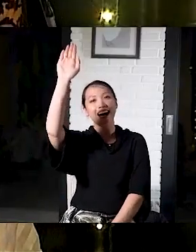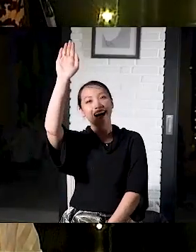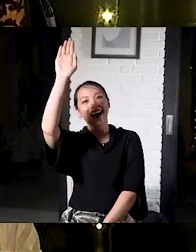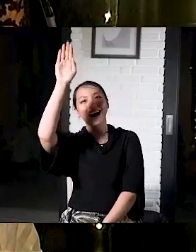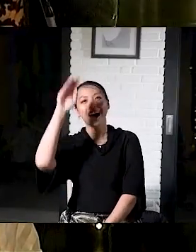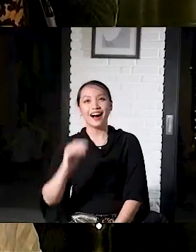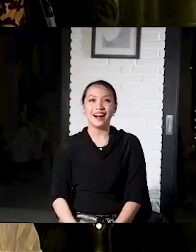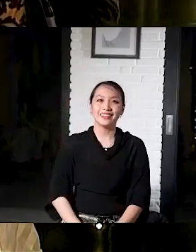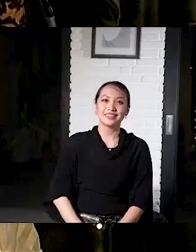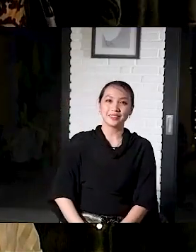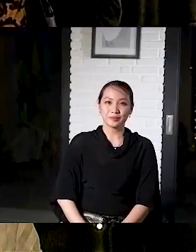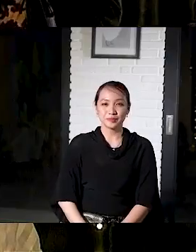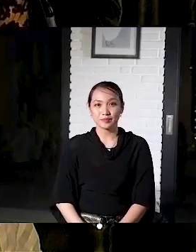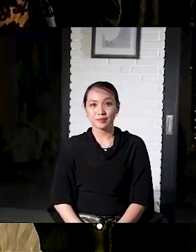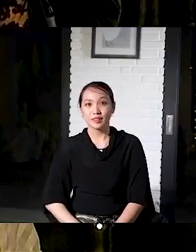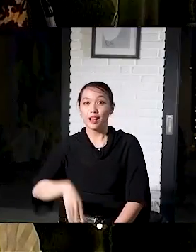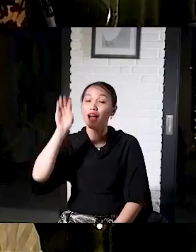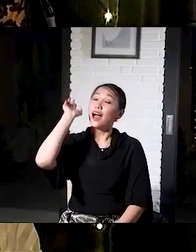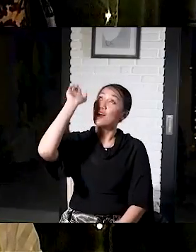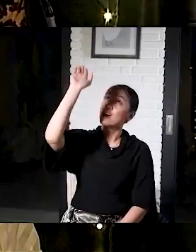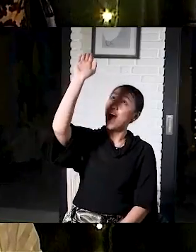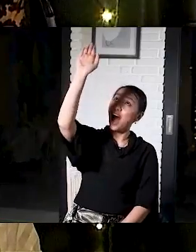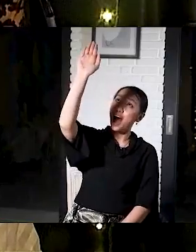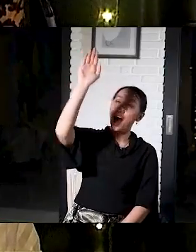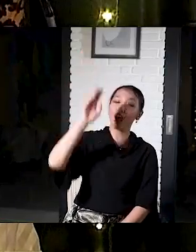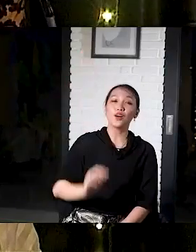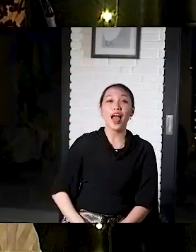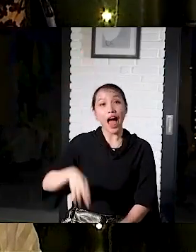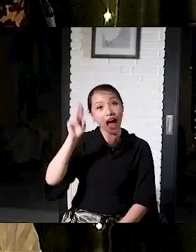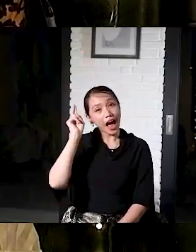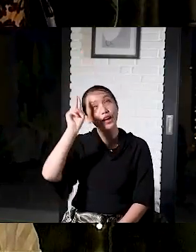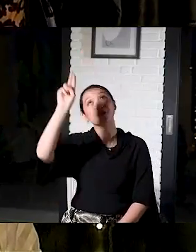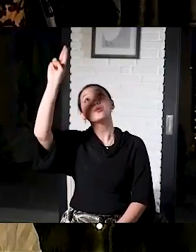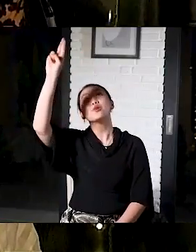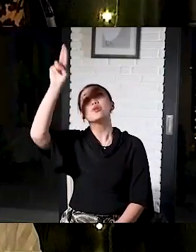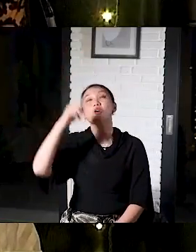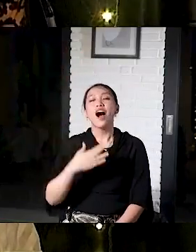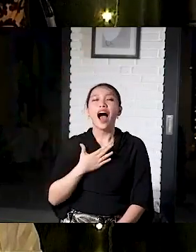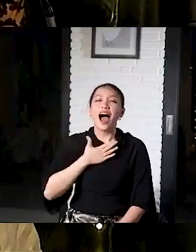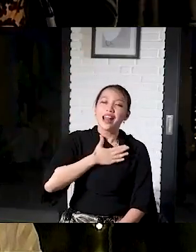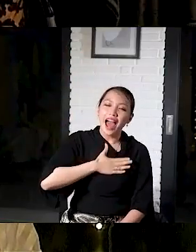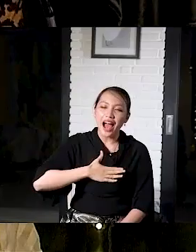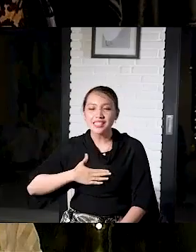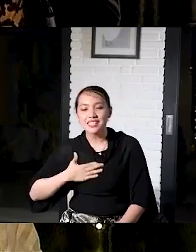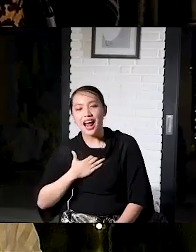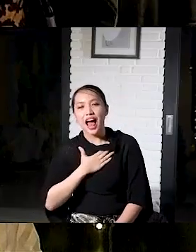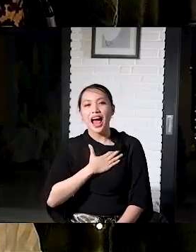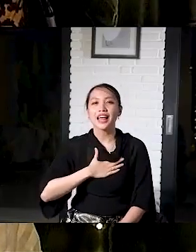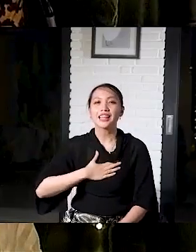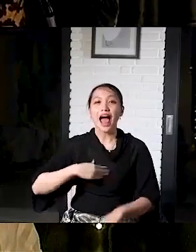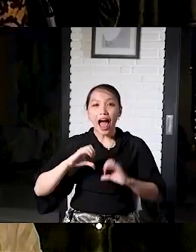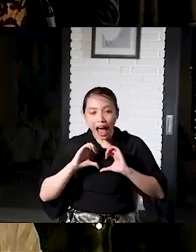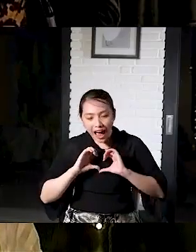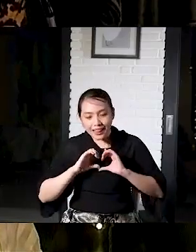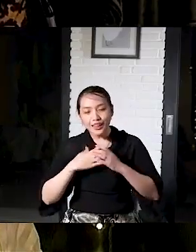渴望神就是你的泉源，愿他的同在可以满足